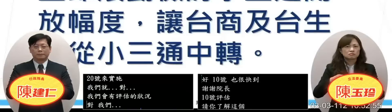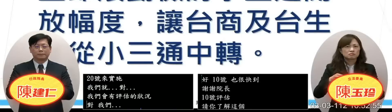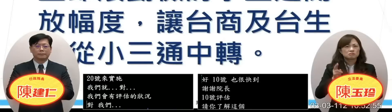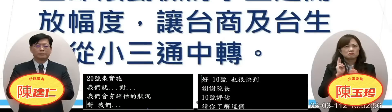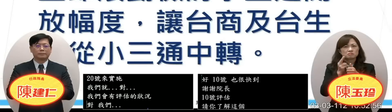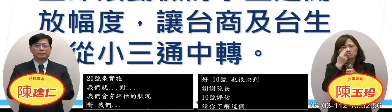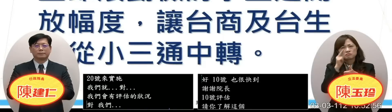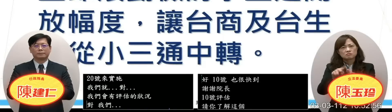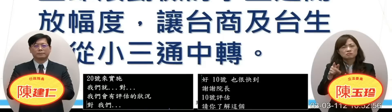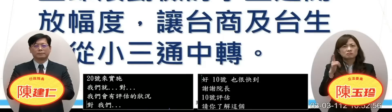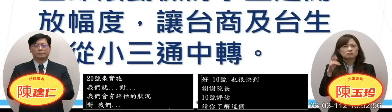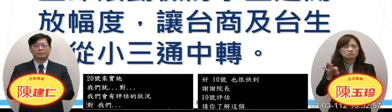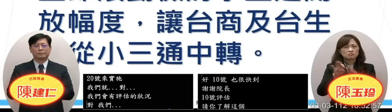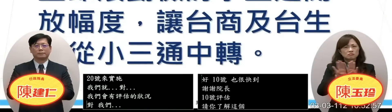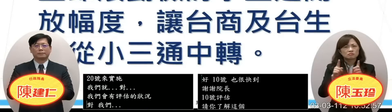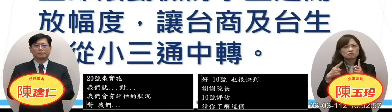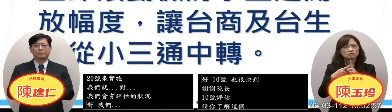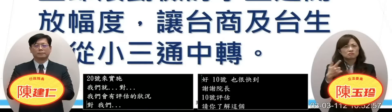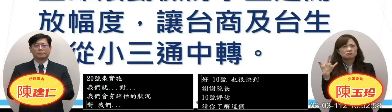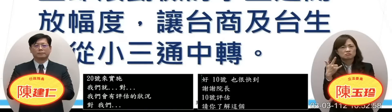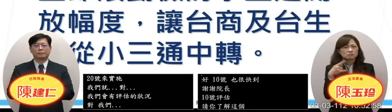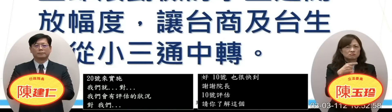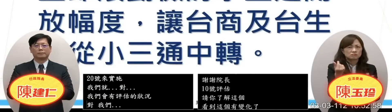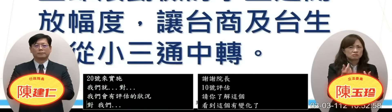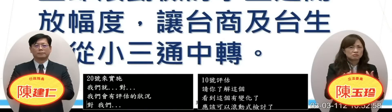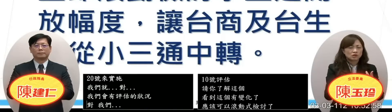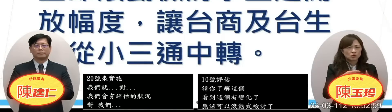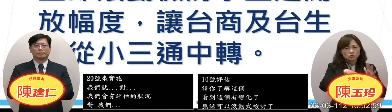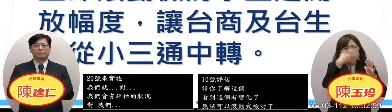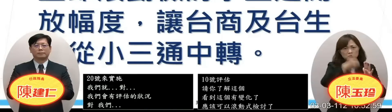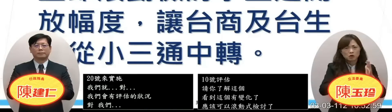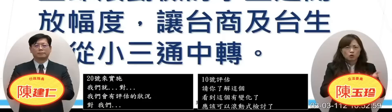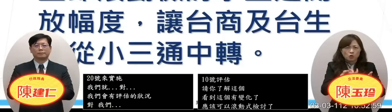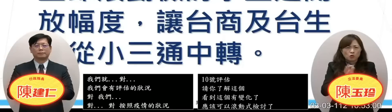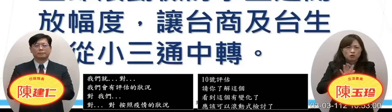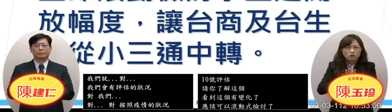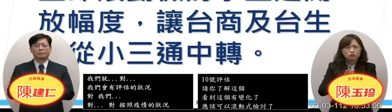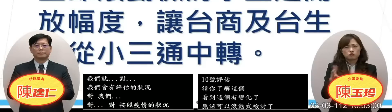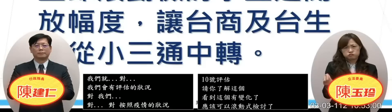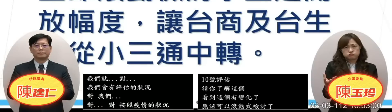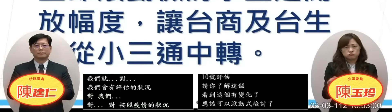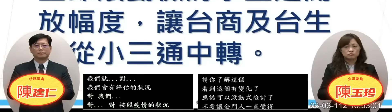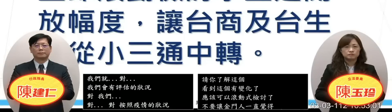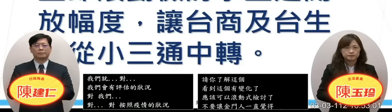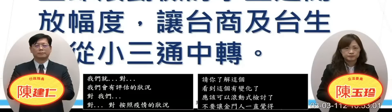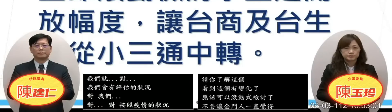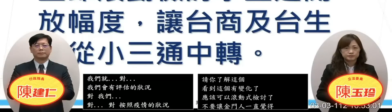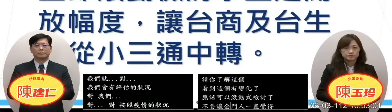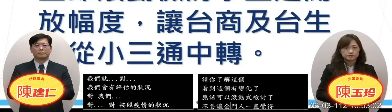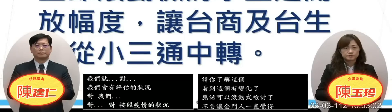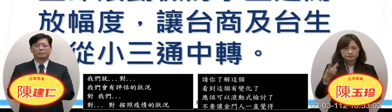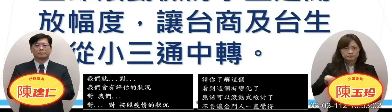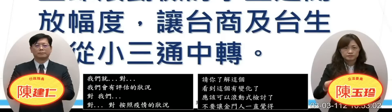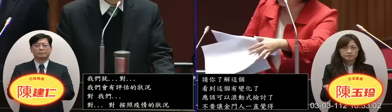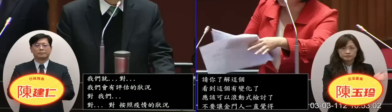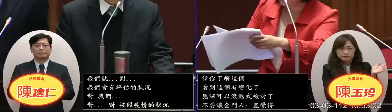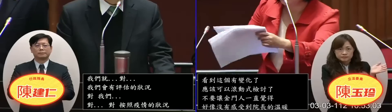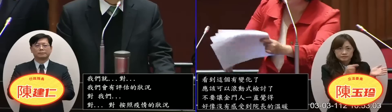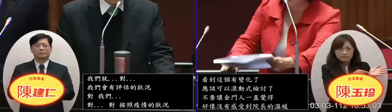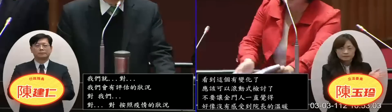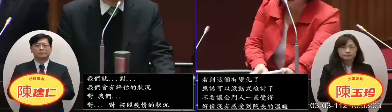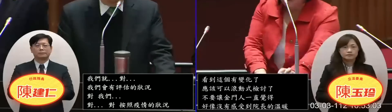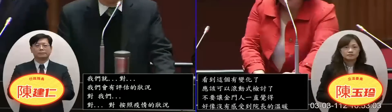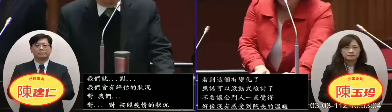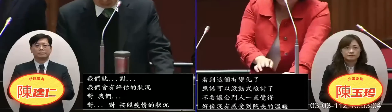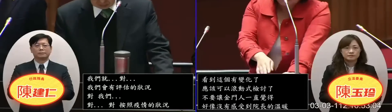觉得好像没有感受到院长这个温暖啊。好，那你看哦，这个部分我